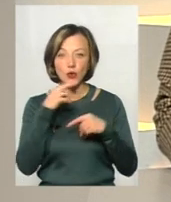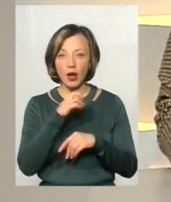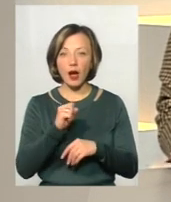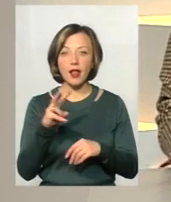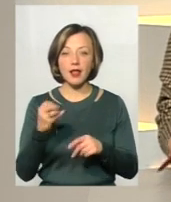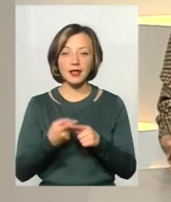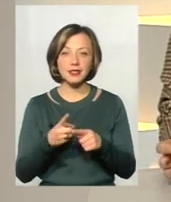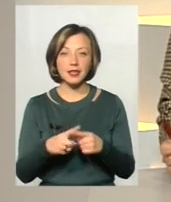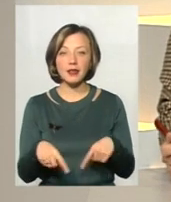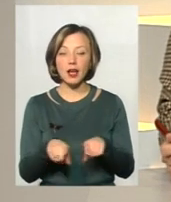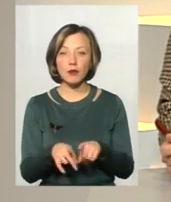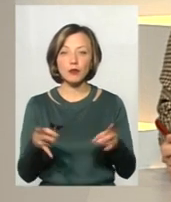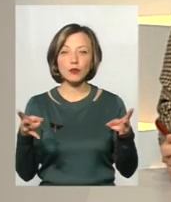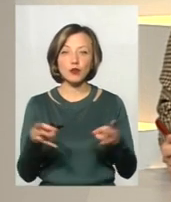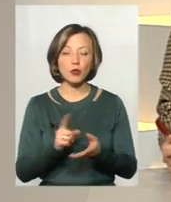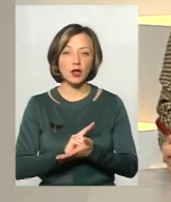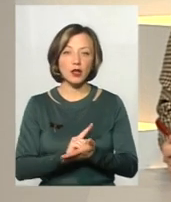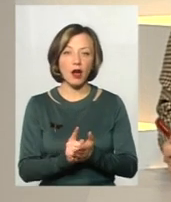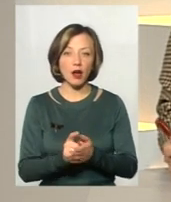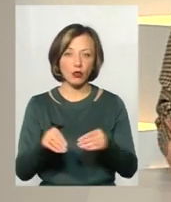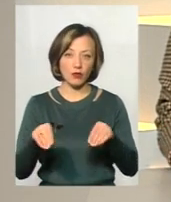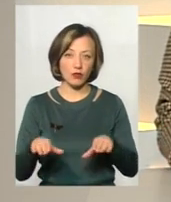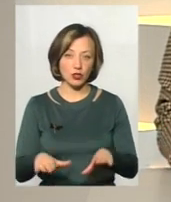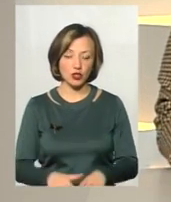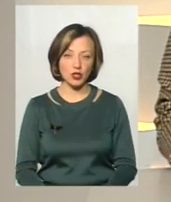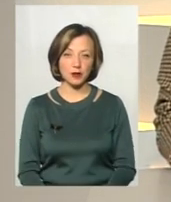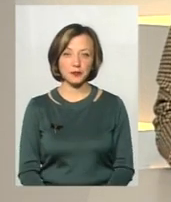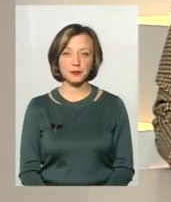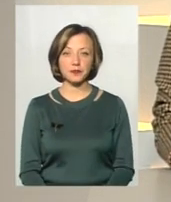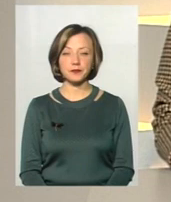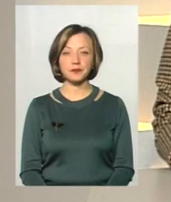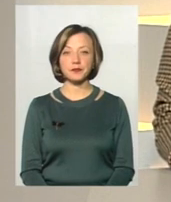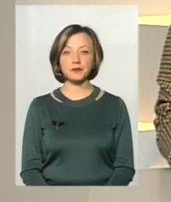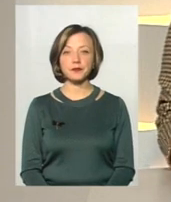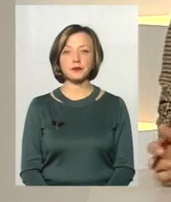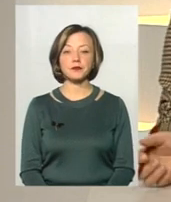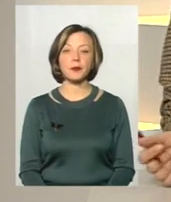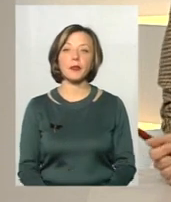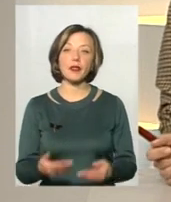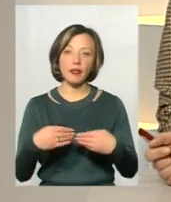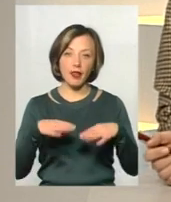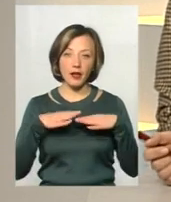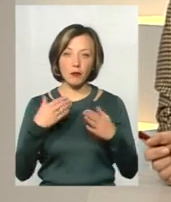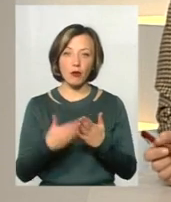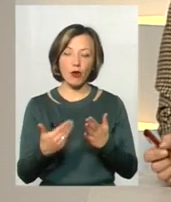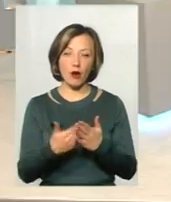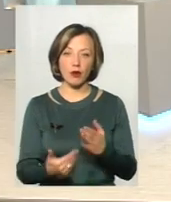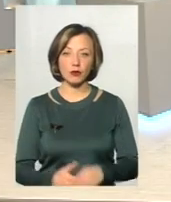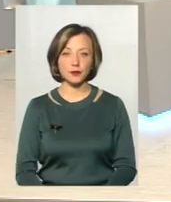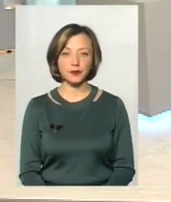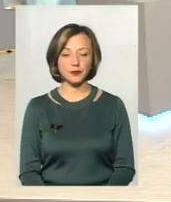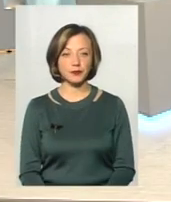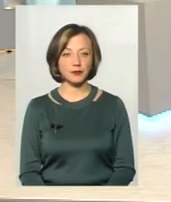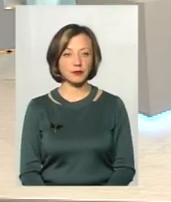але це таке, що потребує негайного вирішення. Дякую. Будь ласка, дайте пораду. Ми почули ваше